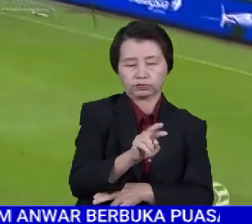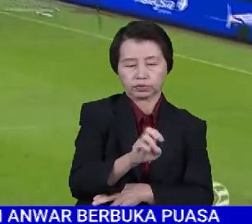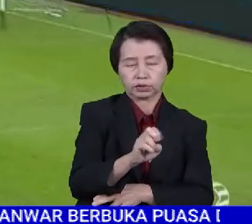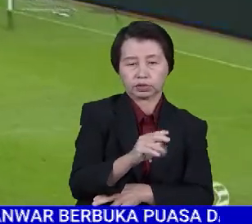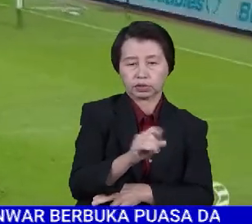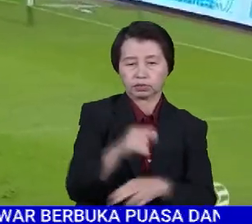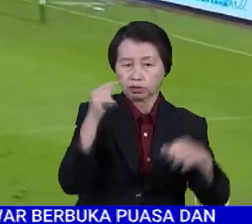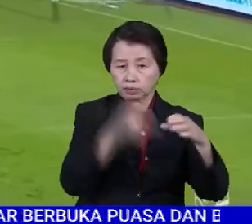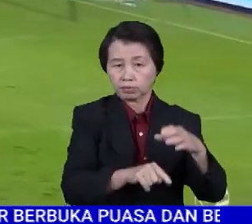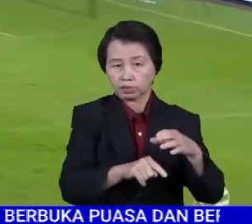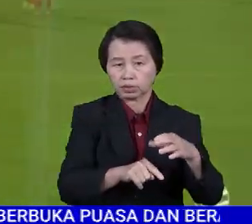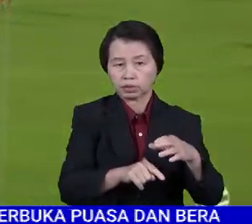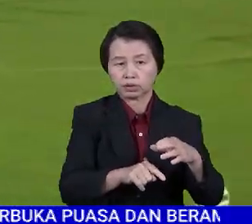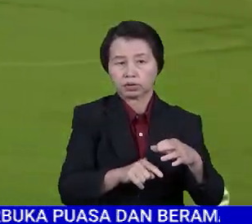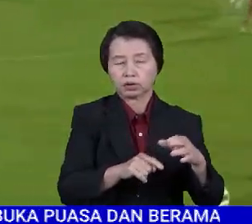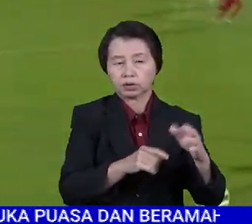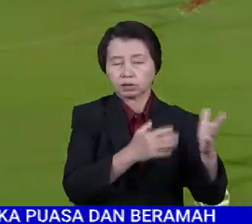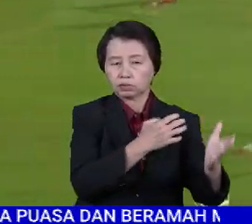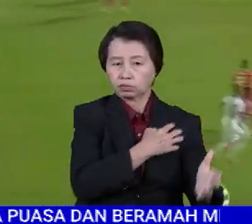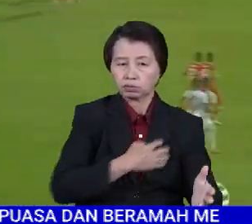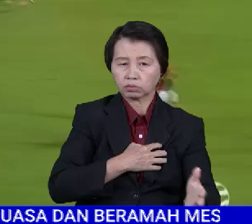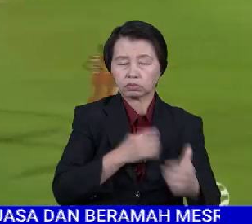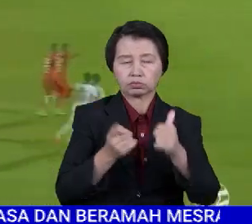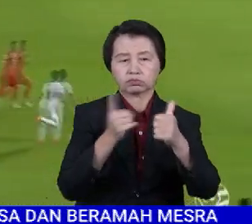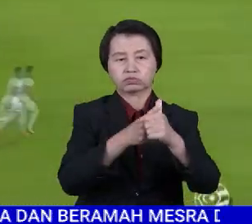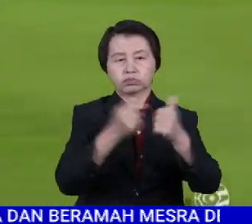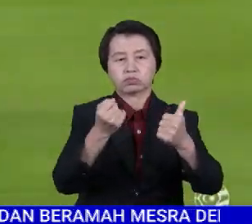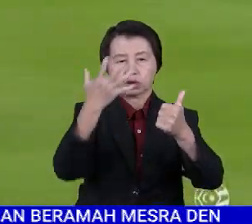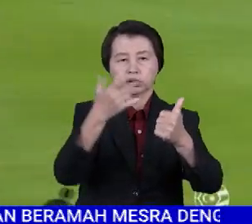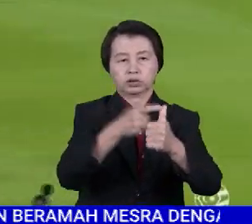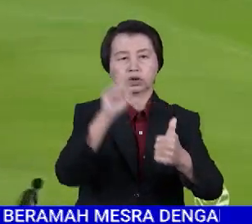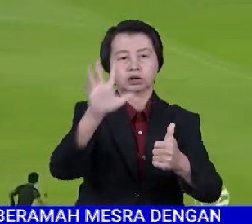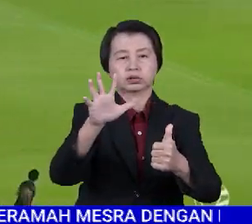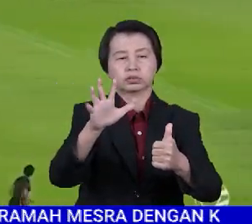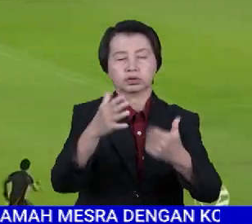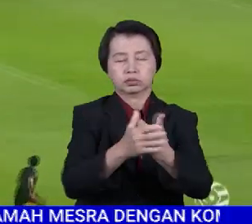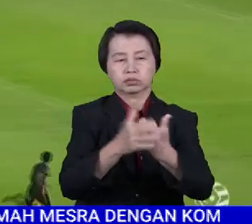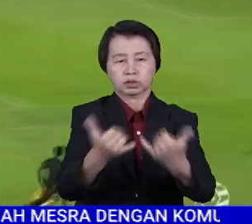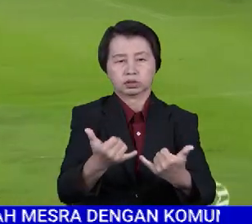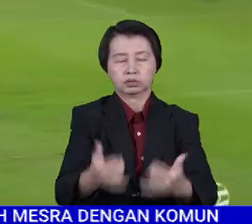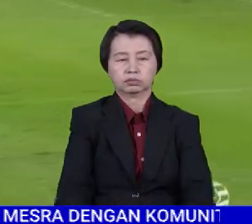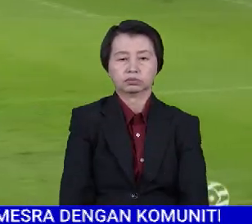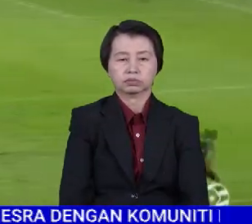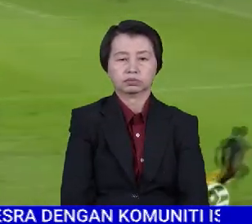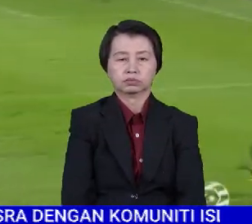yang merupakan penyerang kelahiran Argentina mengungguli Carta penjaring terbanyak dengan lma gol sehingga kini